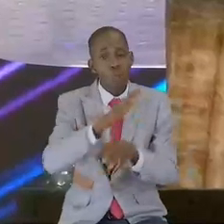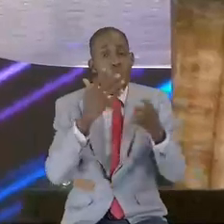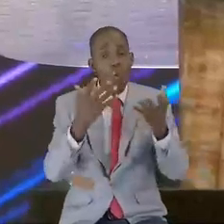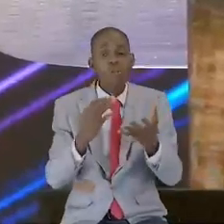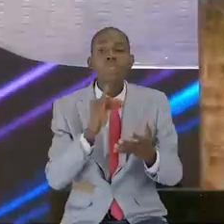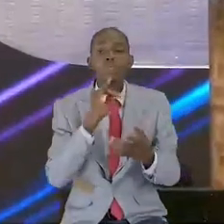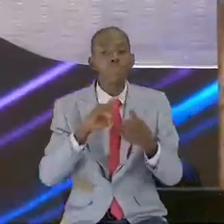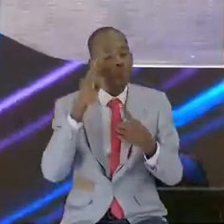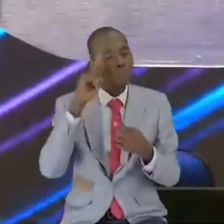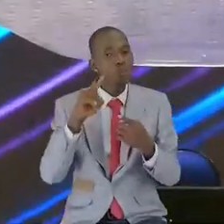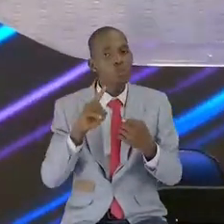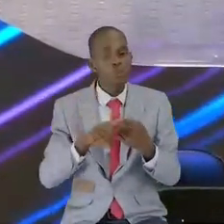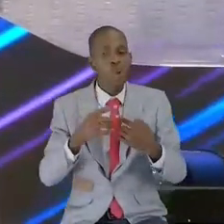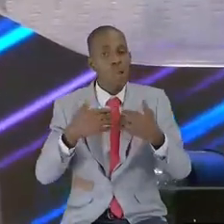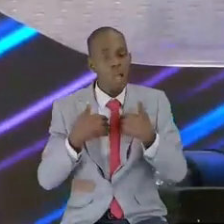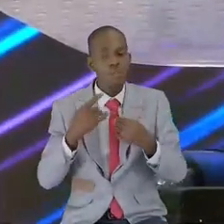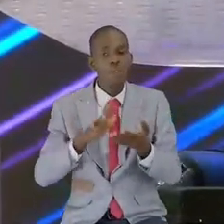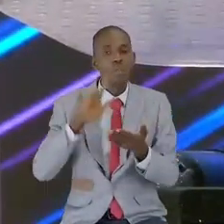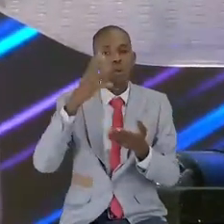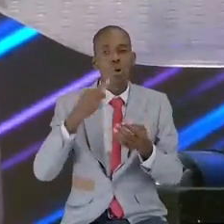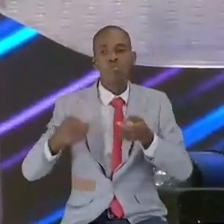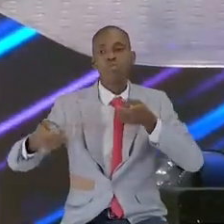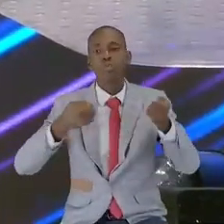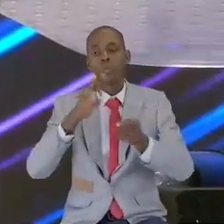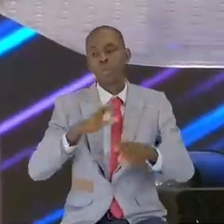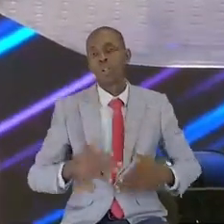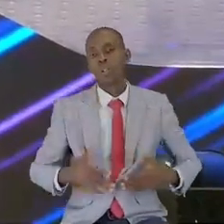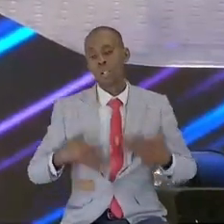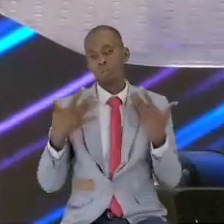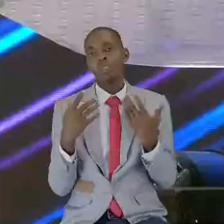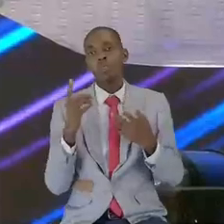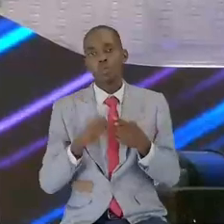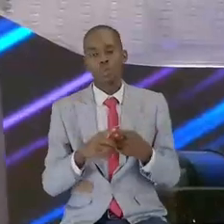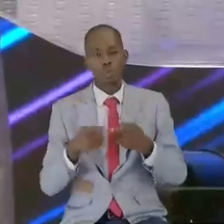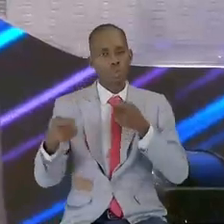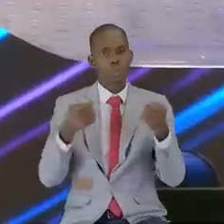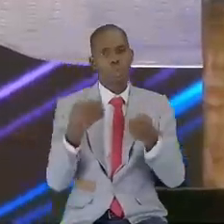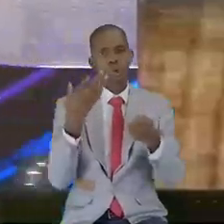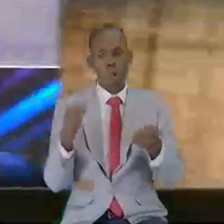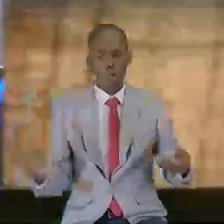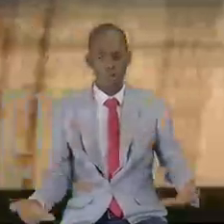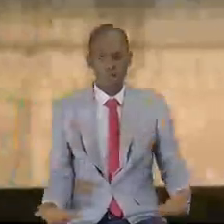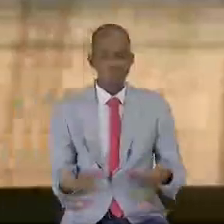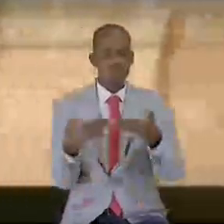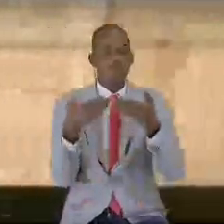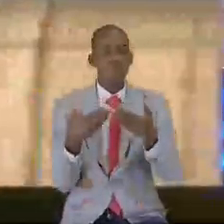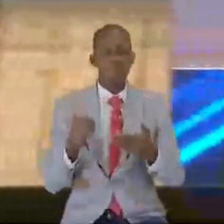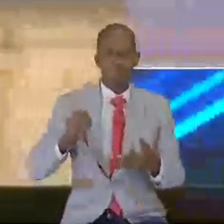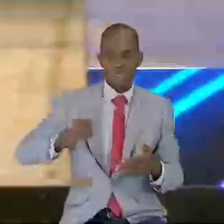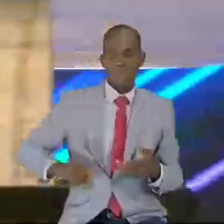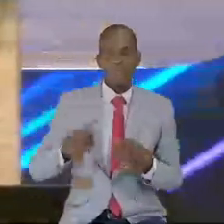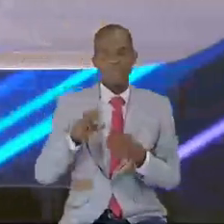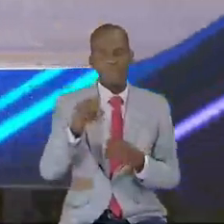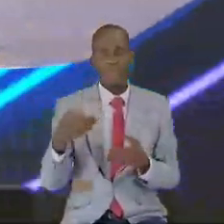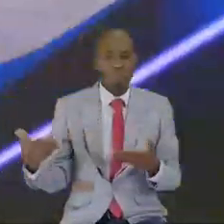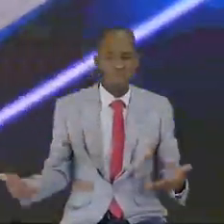avoir la gloire. Oh, qu'ils contrôlent votre vie. Qu'ils contrôlent et ils vous ont introduit la circoncision. Ils vous ont introduit